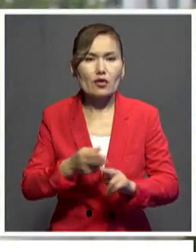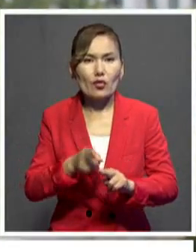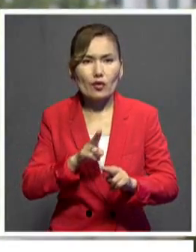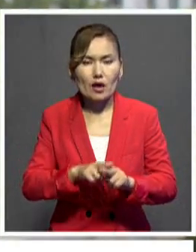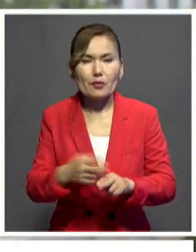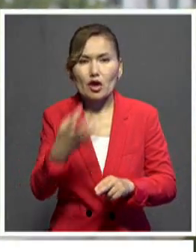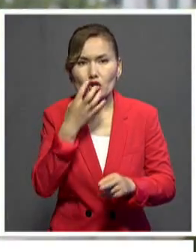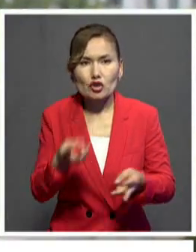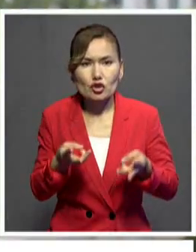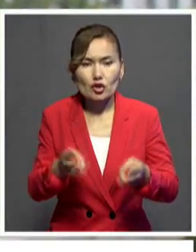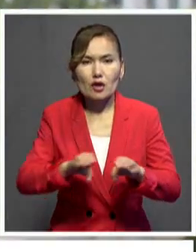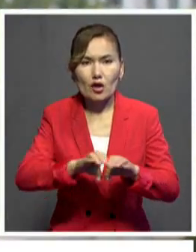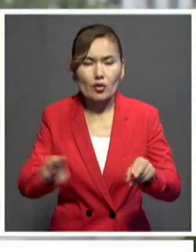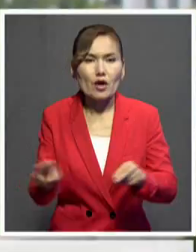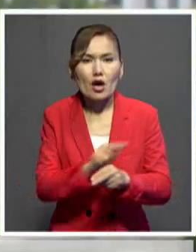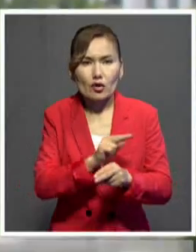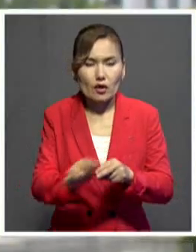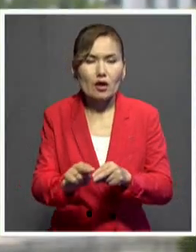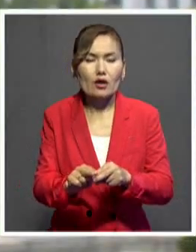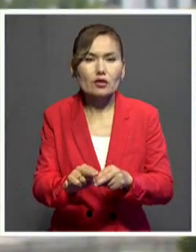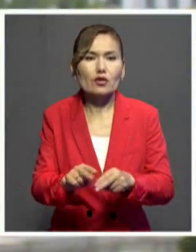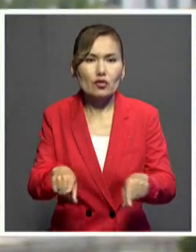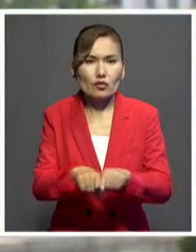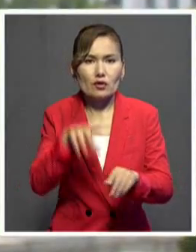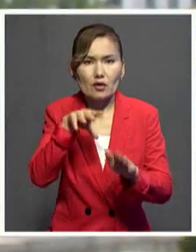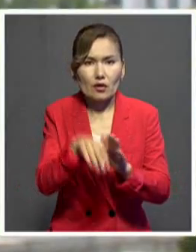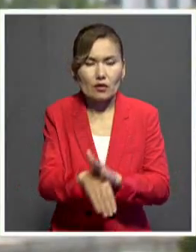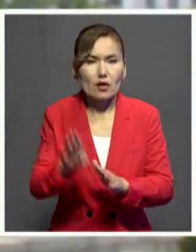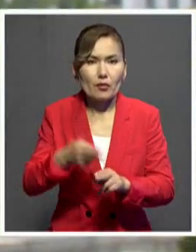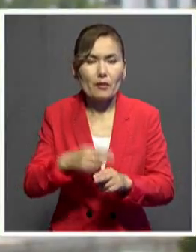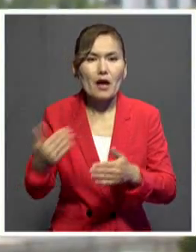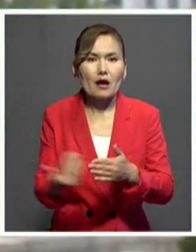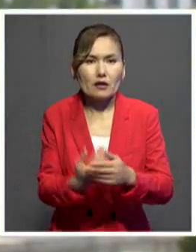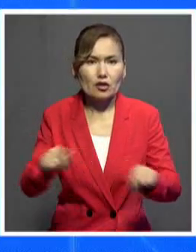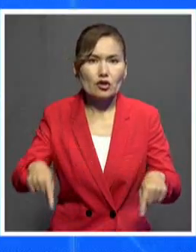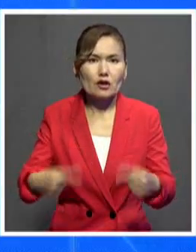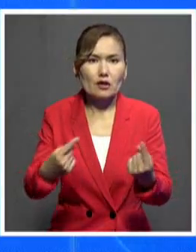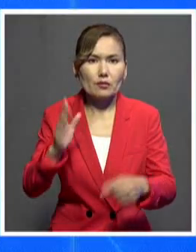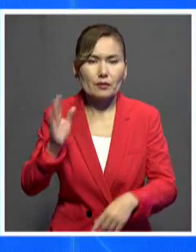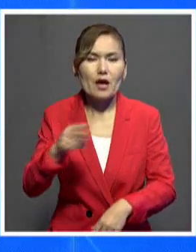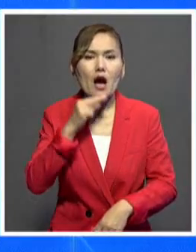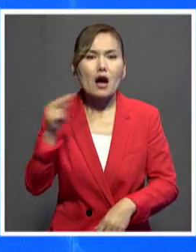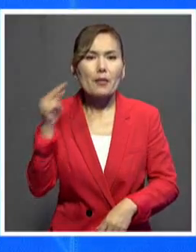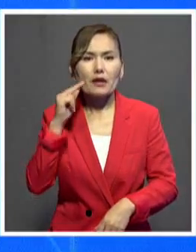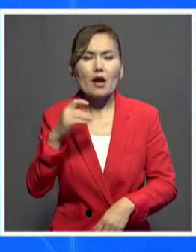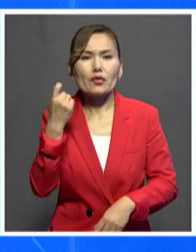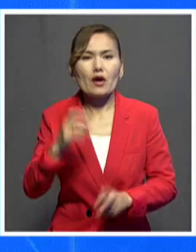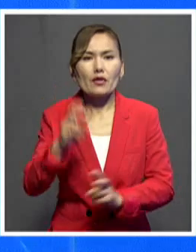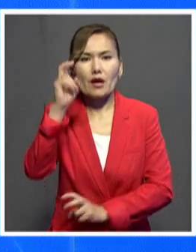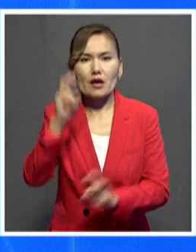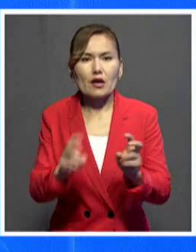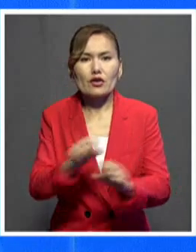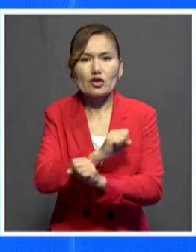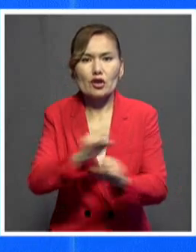тек қана жылу желілерінің құрылысы болып жатыр, жылу желілерін қайта жаңғырту. Қытайда химиялық зауытта